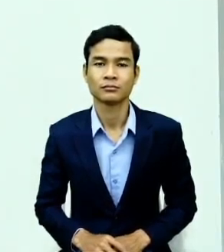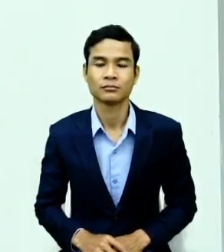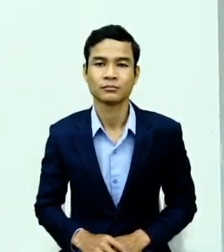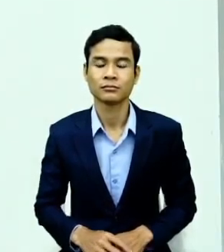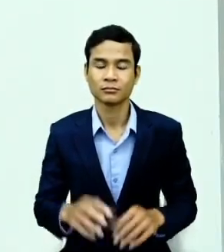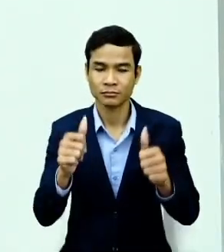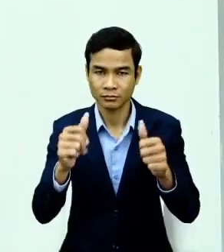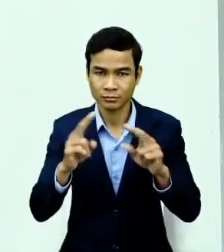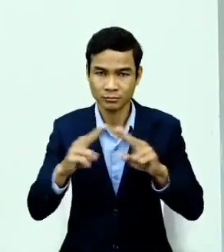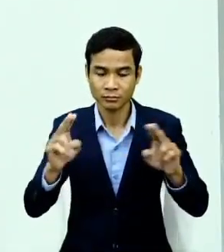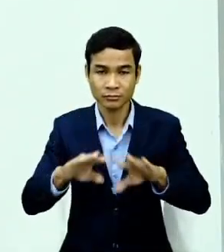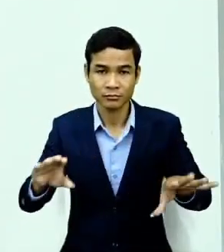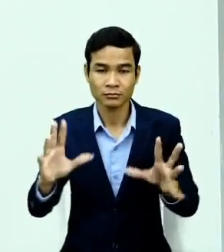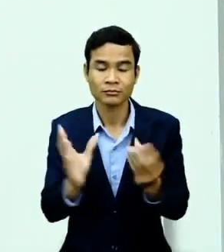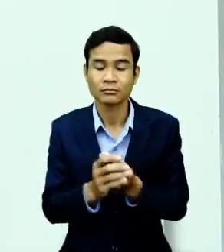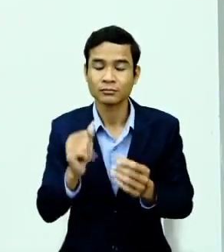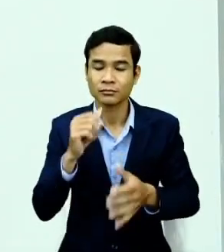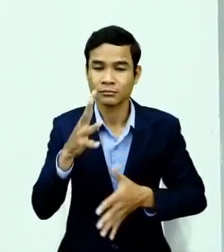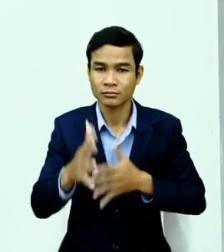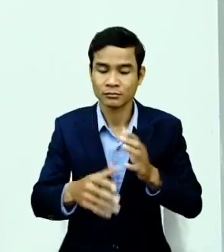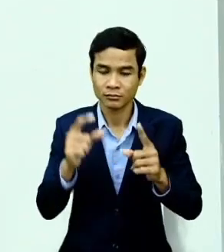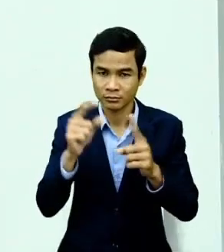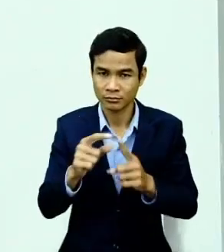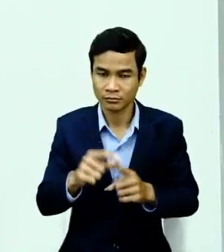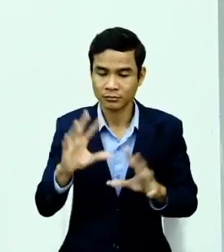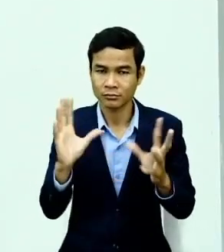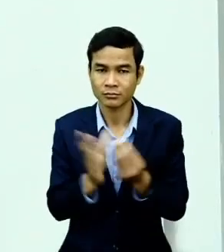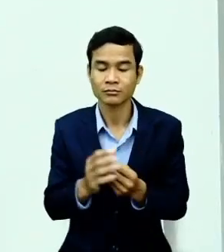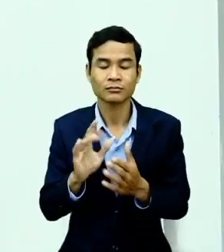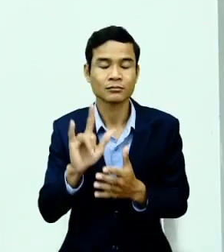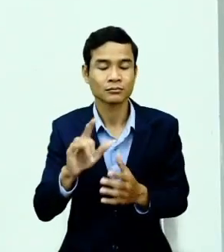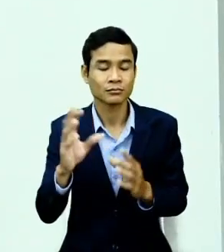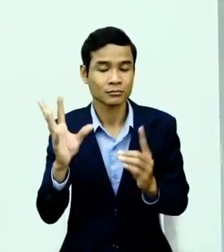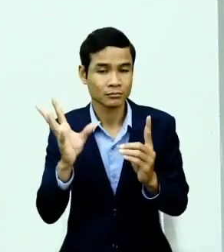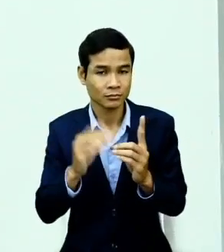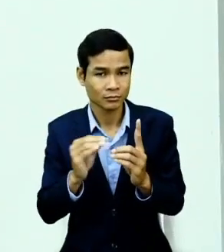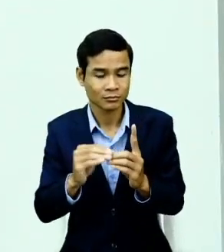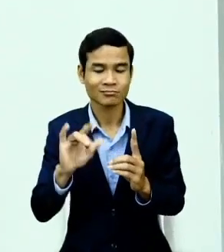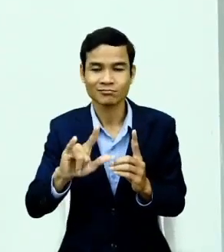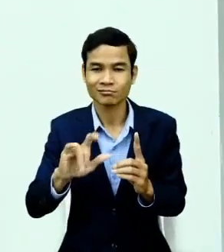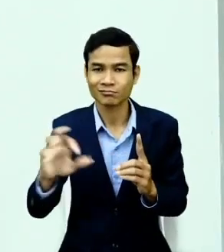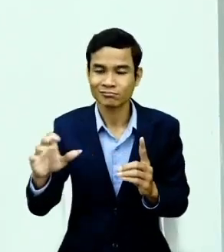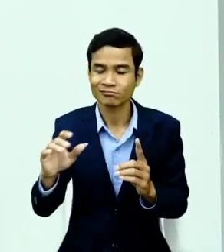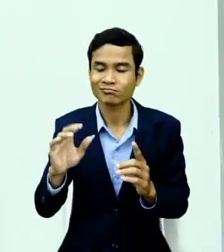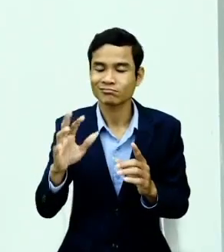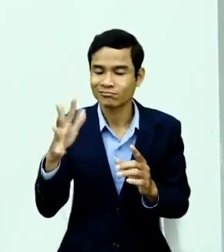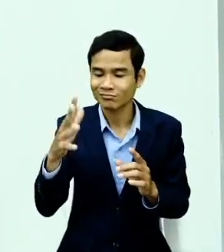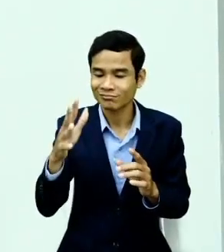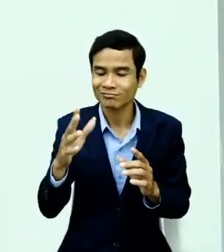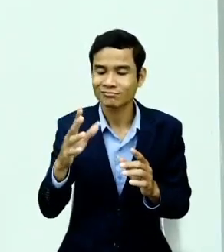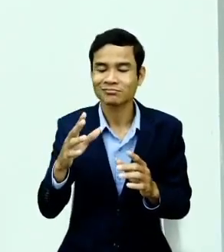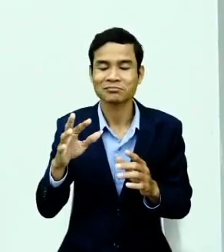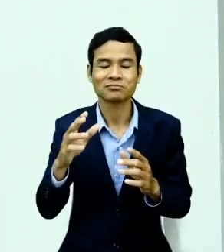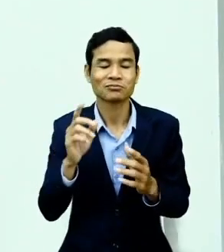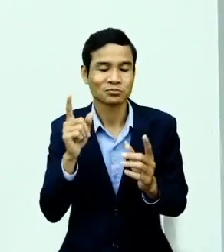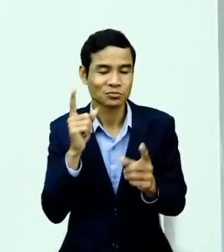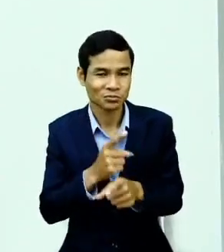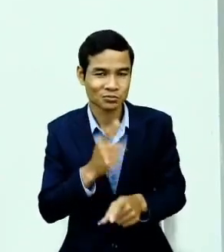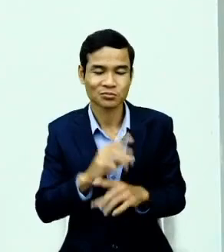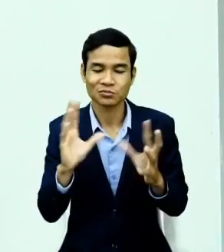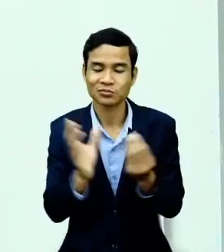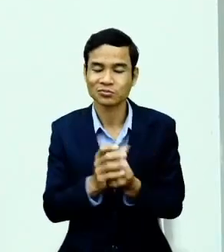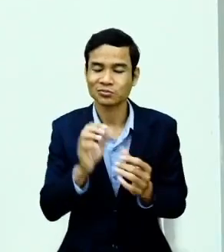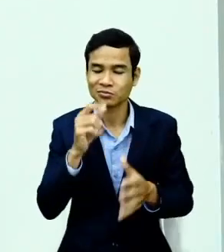Là ổn nà, con bàn án, bị tiếng ổn ní đau mình bạch xóm nâng bà có bất chì bàn trân trời tiếng ổn ní. Chà, tiếng đây mấy tiếng